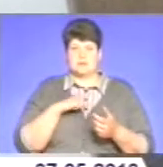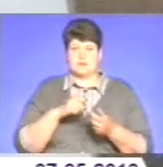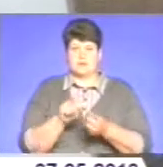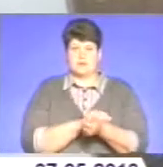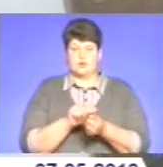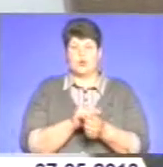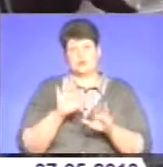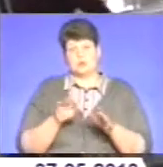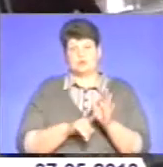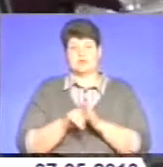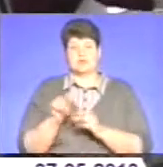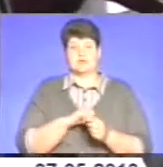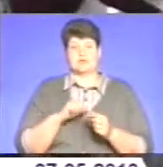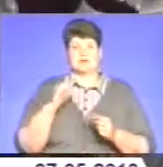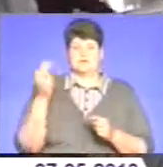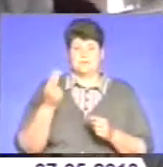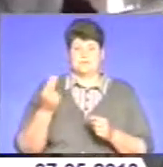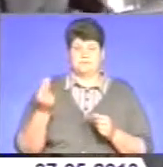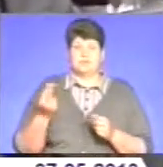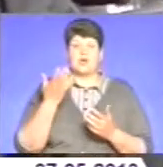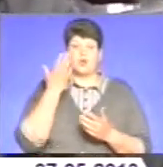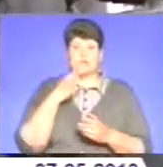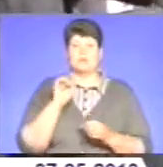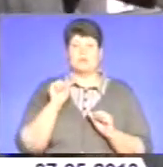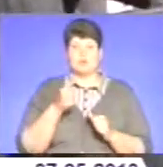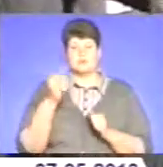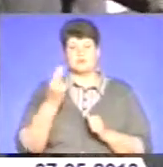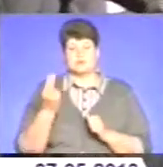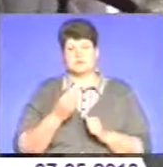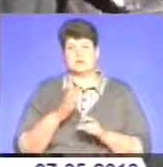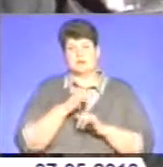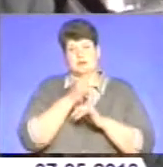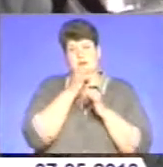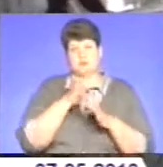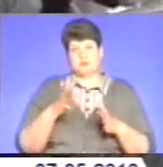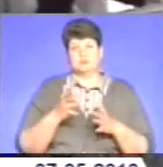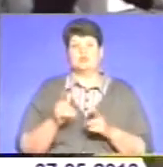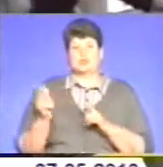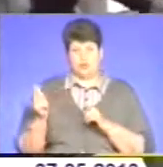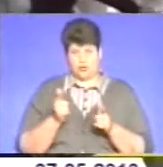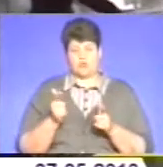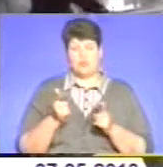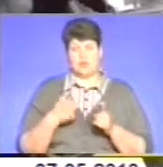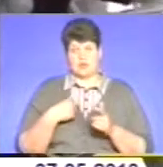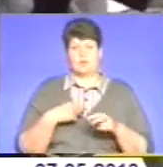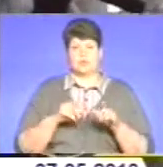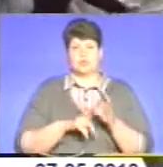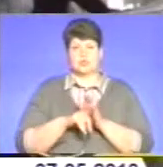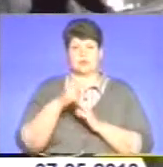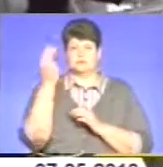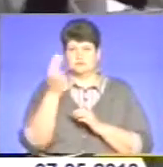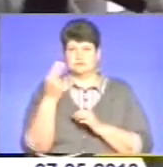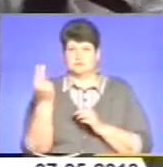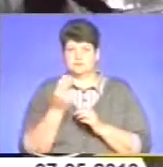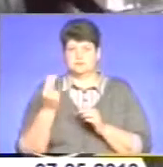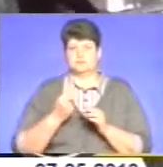художня робота. Ти також відчуваєш, коли ти можеш писати ікону, а коли не можеш. Якщо ти готовий писати ікону, я сідаю і починаю писати